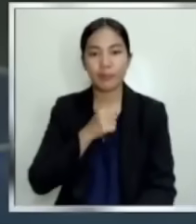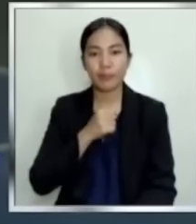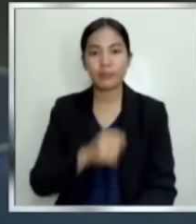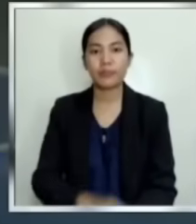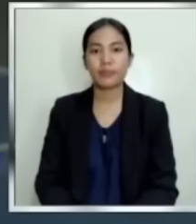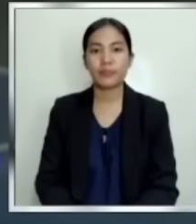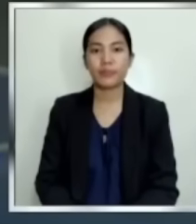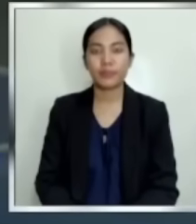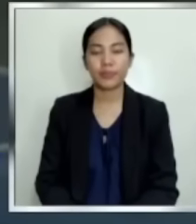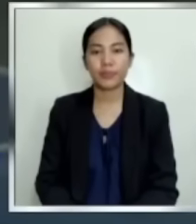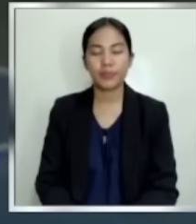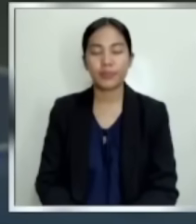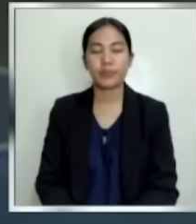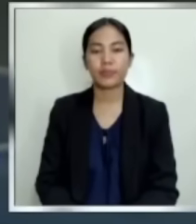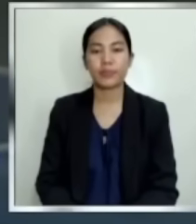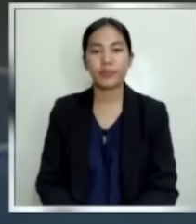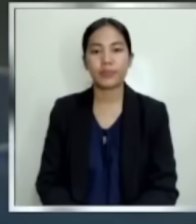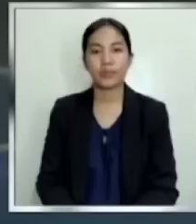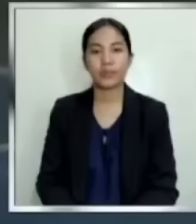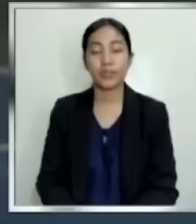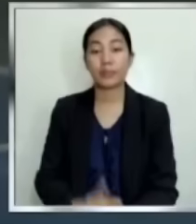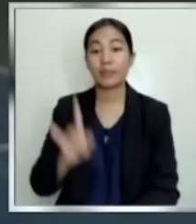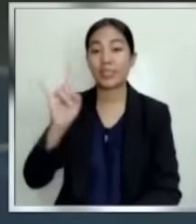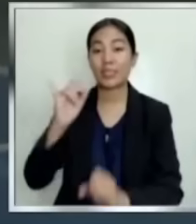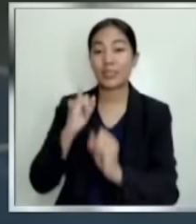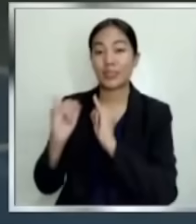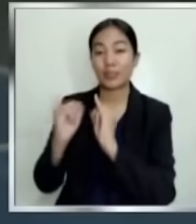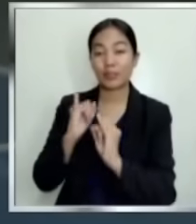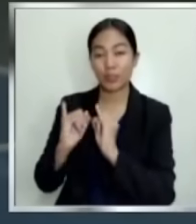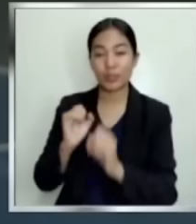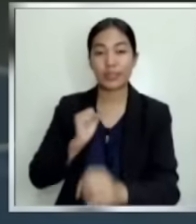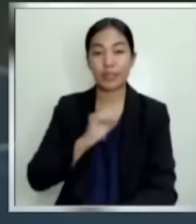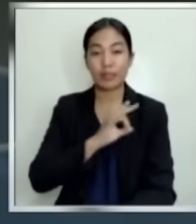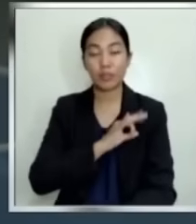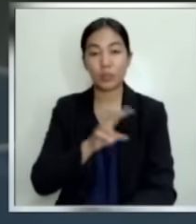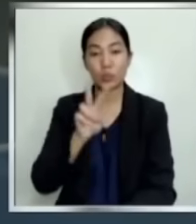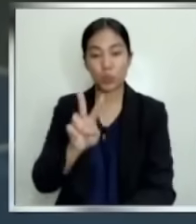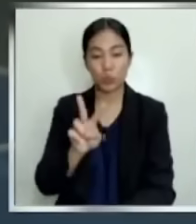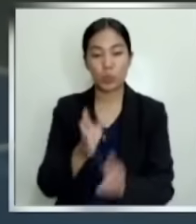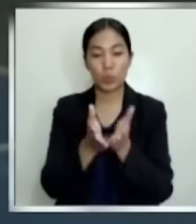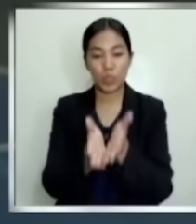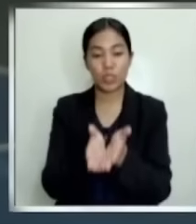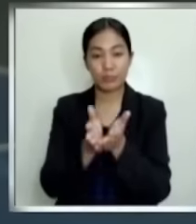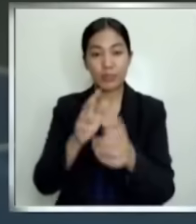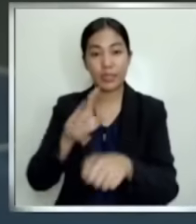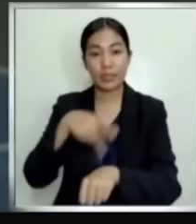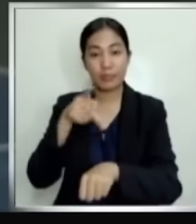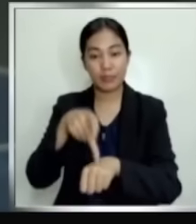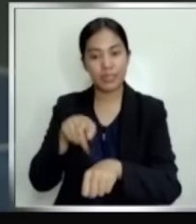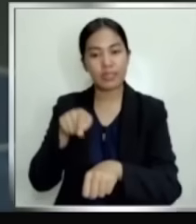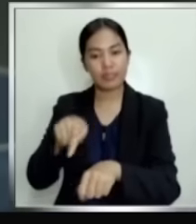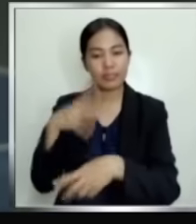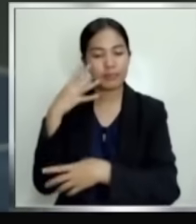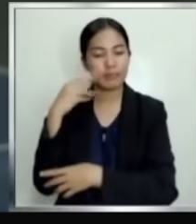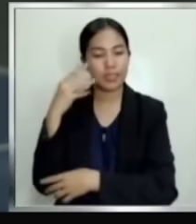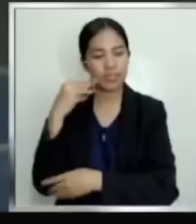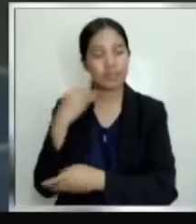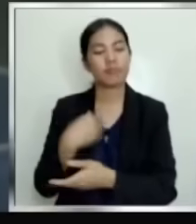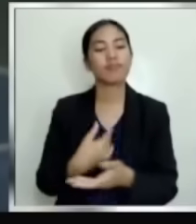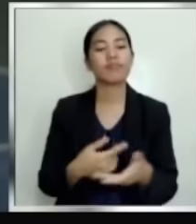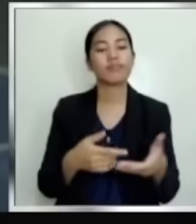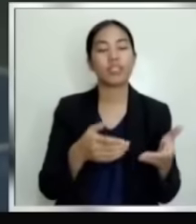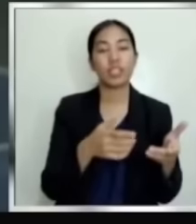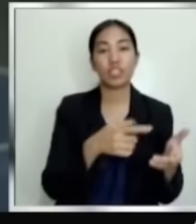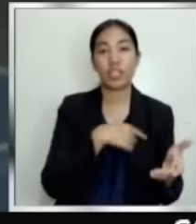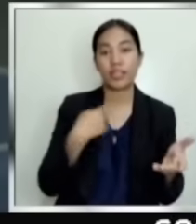Emil, nakausap ng media ang mga crew ng dalawang resupply ships na kabilang sa mga hinarang at binomba ng water cannon sa